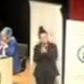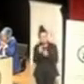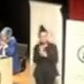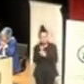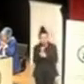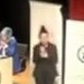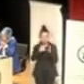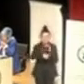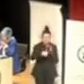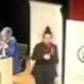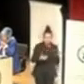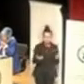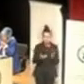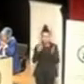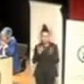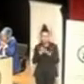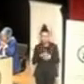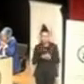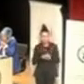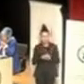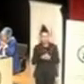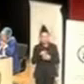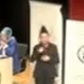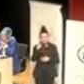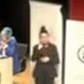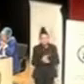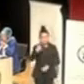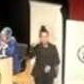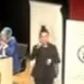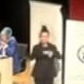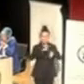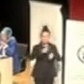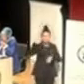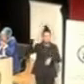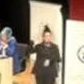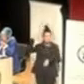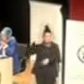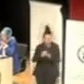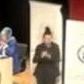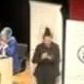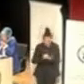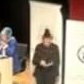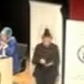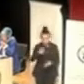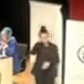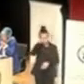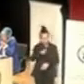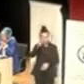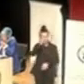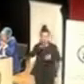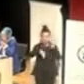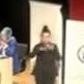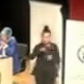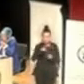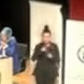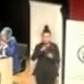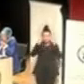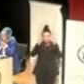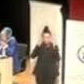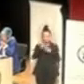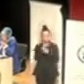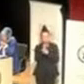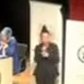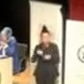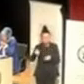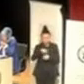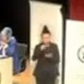yakın tarihle ilgili anı ve belgeseller, Cumhuriyet dönemi yazarların eserleri ve ülkemizi tanıtıcı nitelikte olan kültür ve sanat ağırlıklı